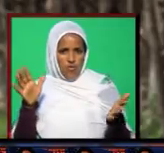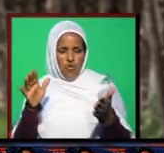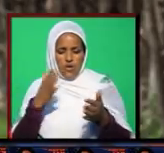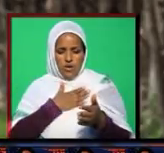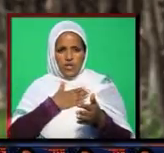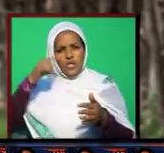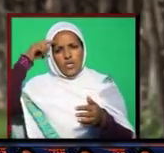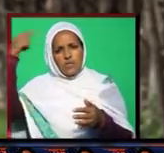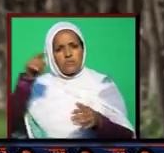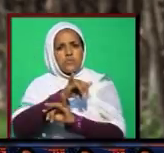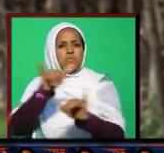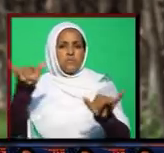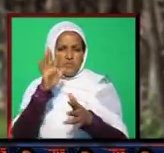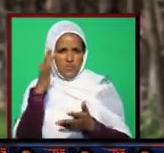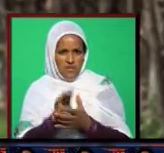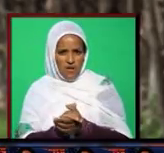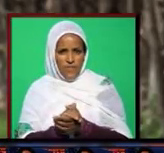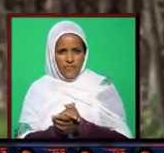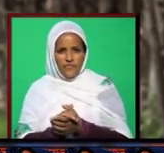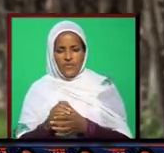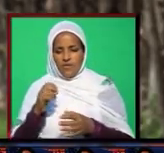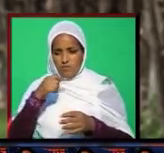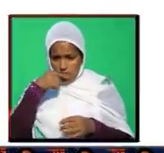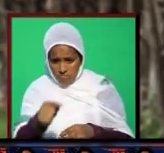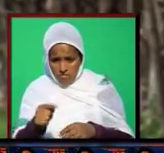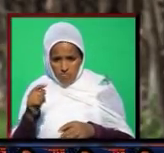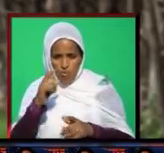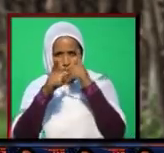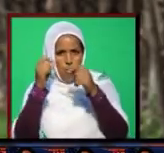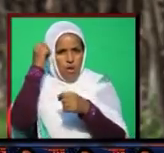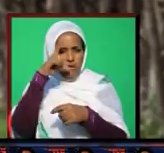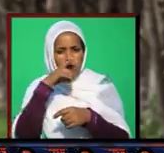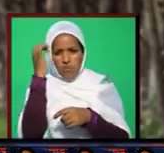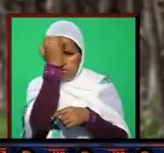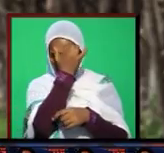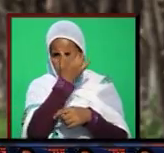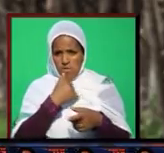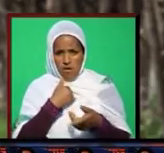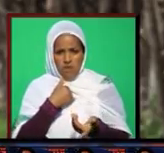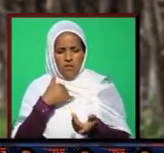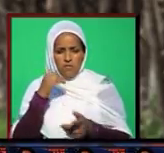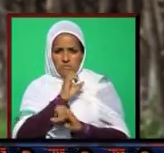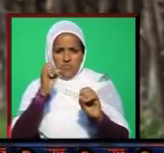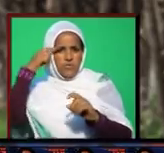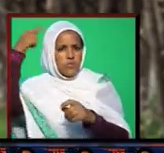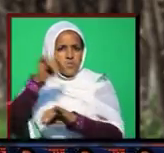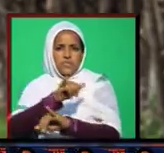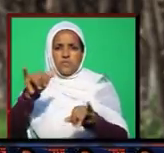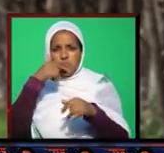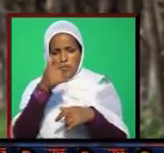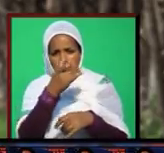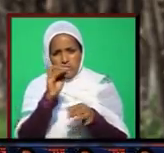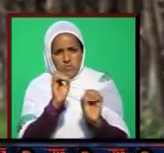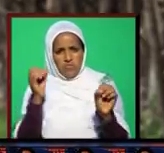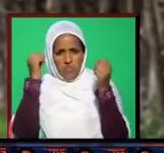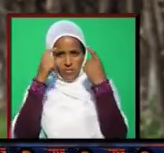ቋንቋ ለማይሰማው እንዲያውም ወረድ ብሎ እኔ እብድ እሆንበታለሁ ይላል። ልሳኑን የማይሰማው ከሆነ ልሳኑ ለተናጋሪው ወደ